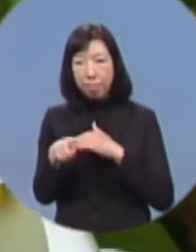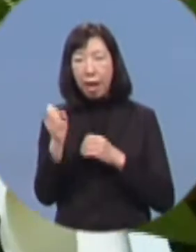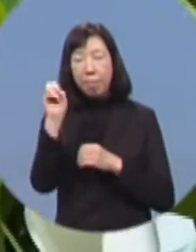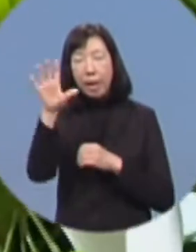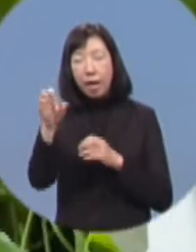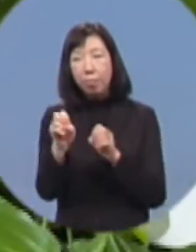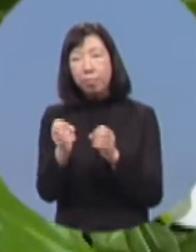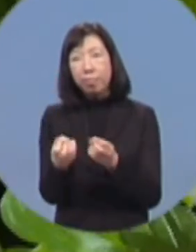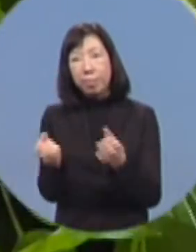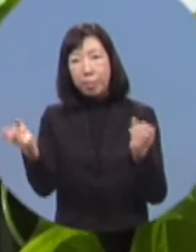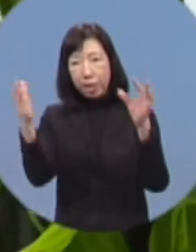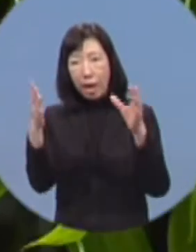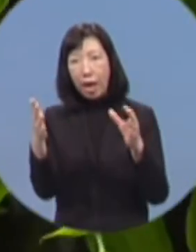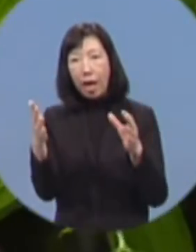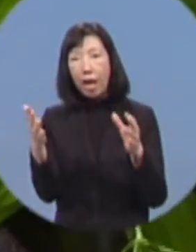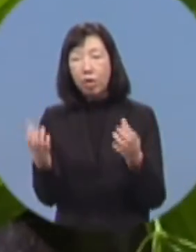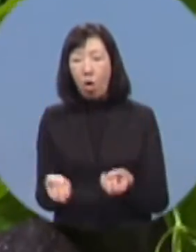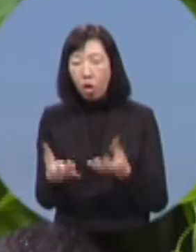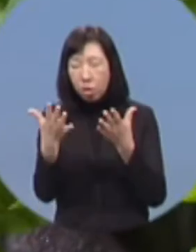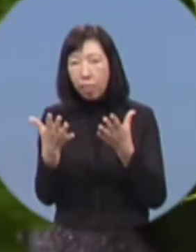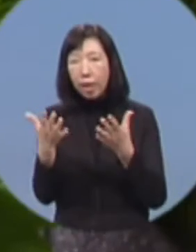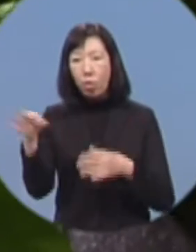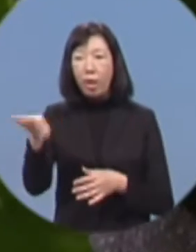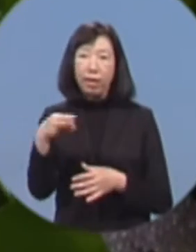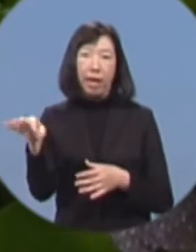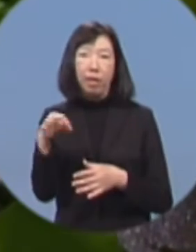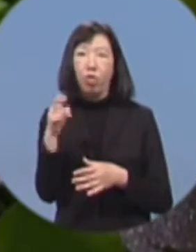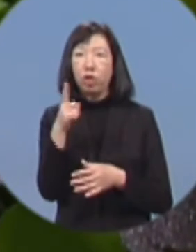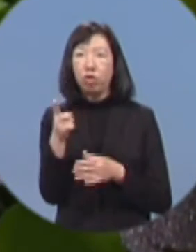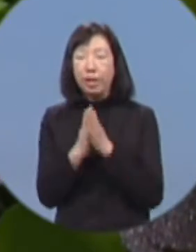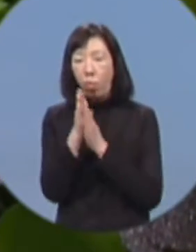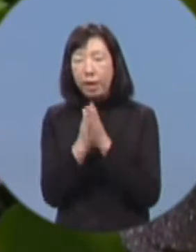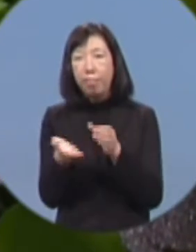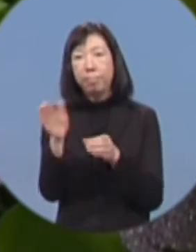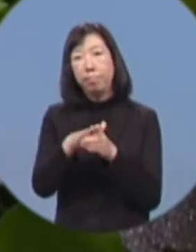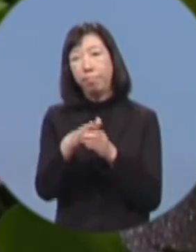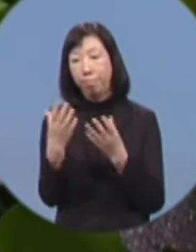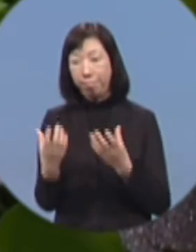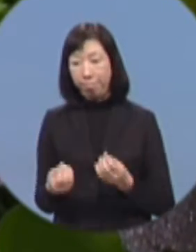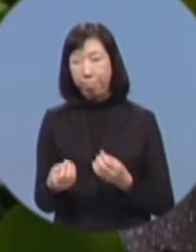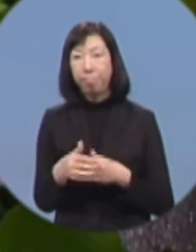にお祝いの鐘の音が響きますようにという祈りが込められているそうです。